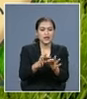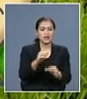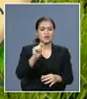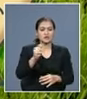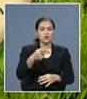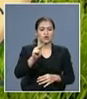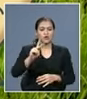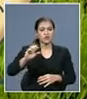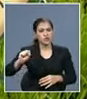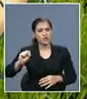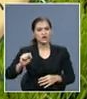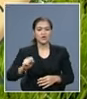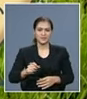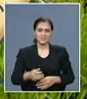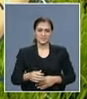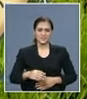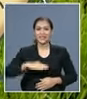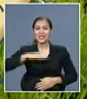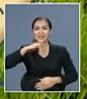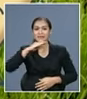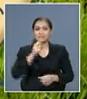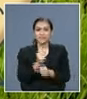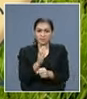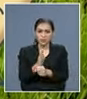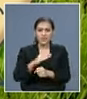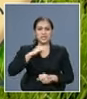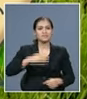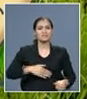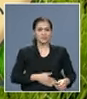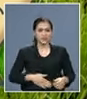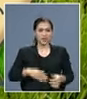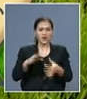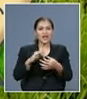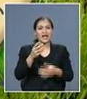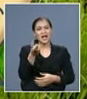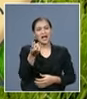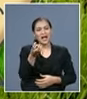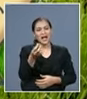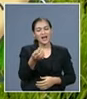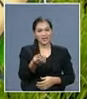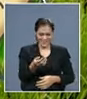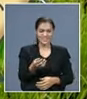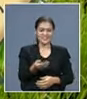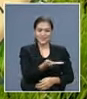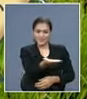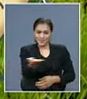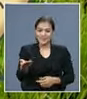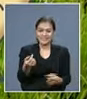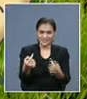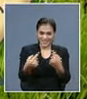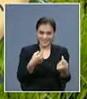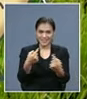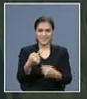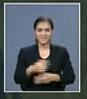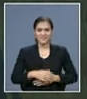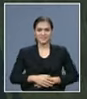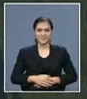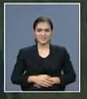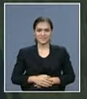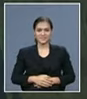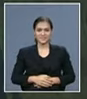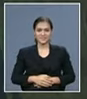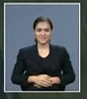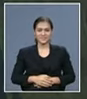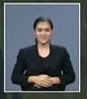นะครับอิ่มบุญอิ่มท้องกับข้าวหอมาลีอินทรียไบัดี้สั่งเข้ามาเยอะๆนะครับนี่